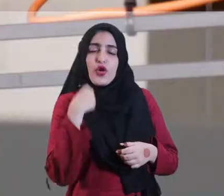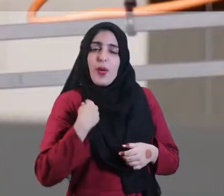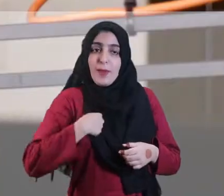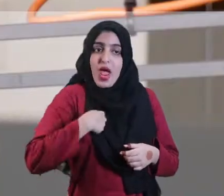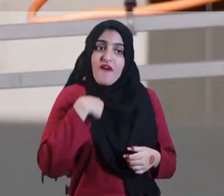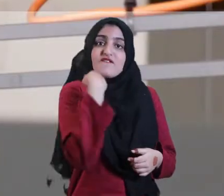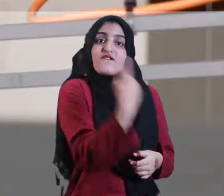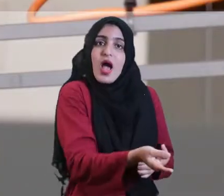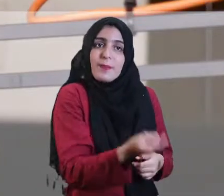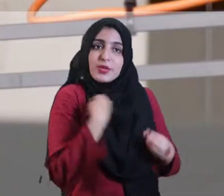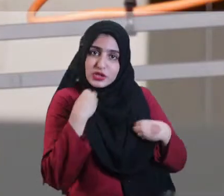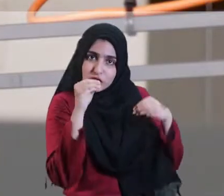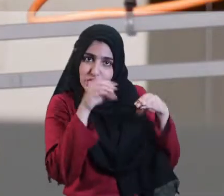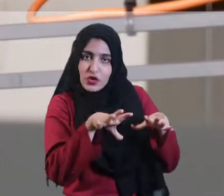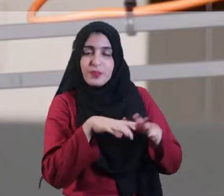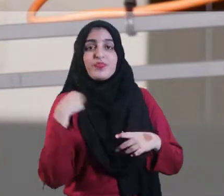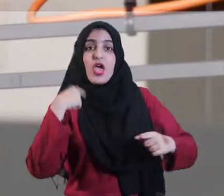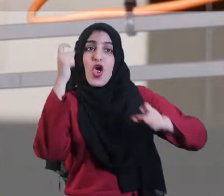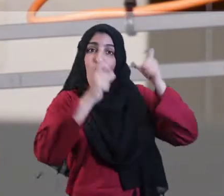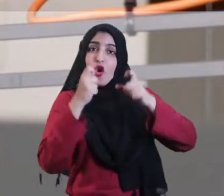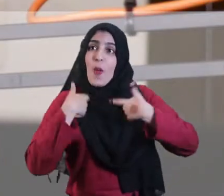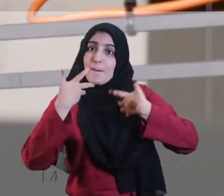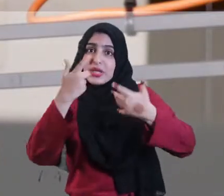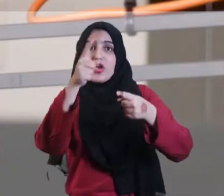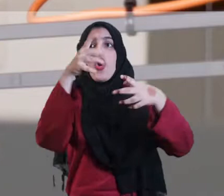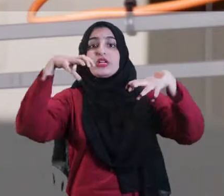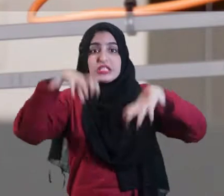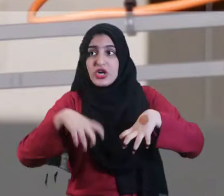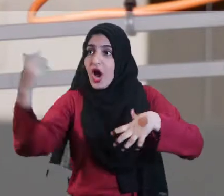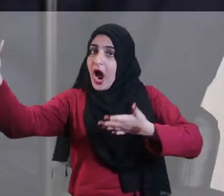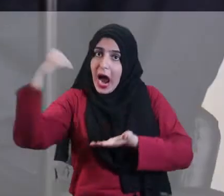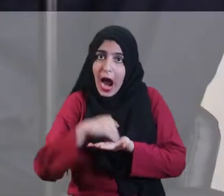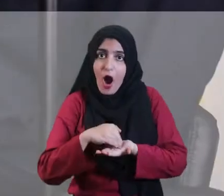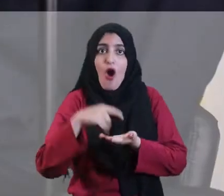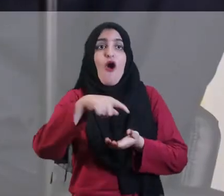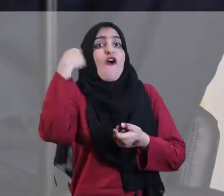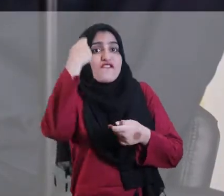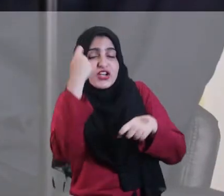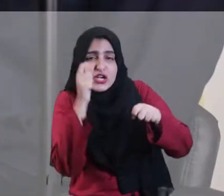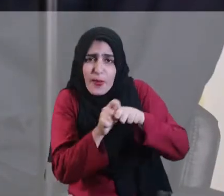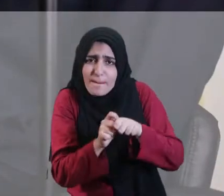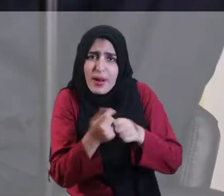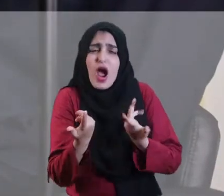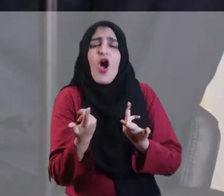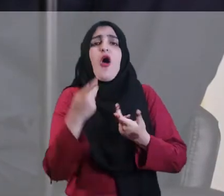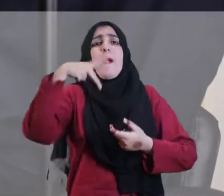माय चैनल को subscribe and subscribe